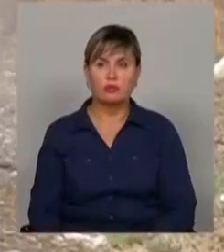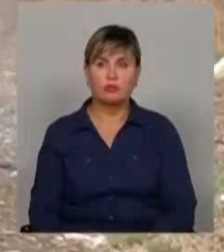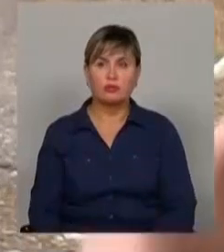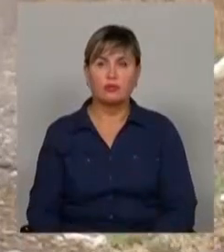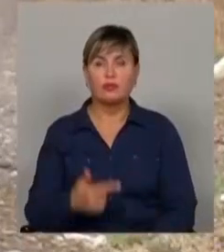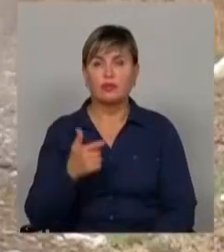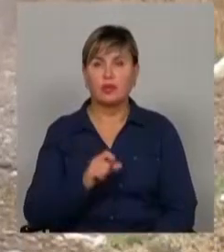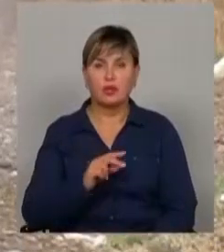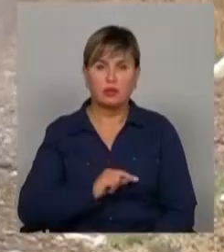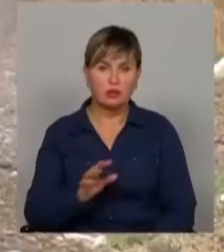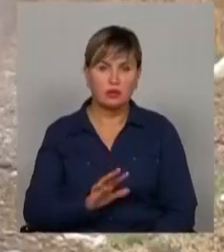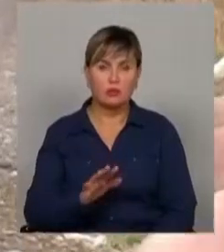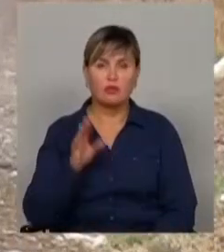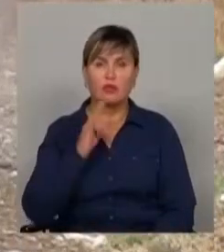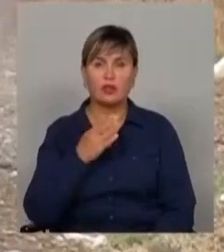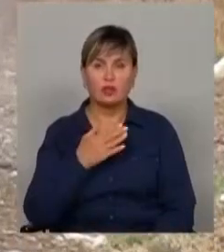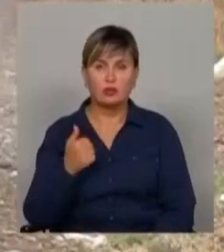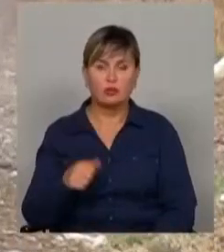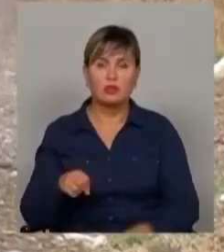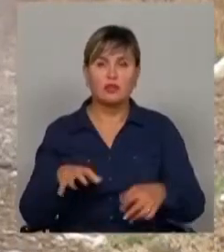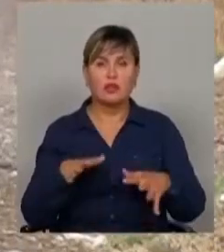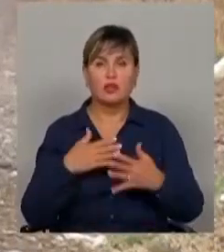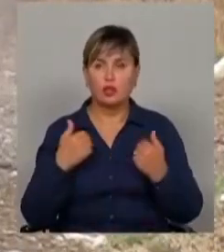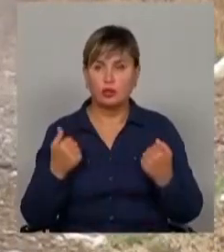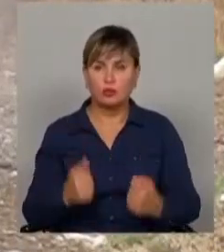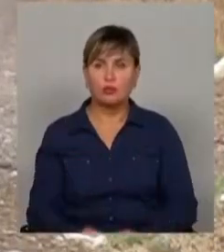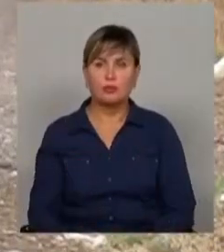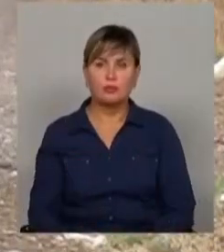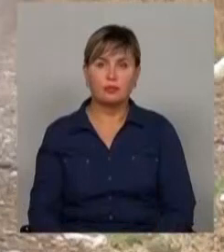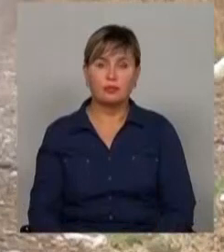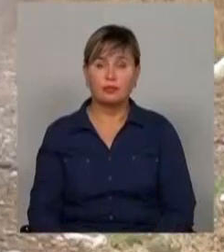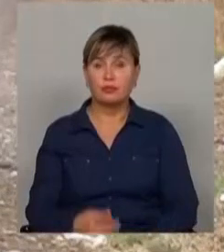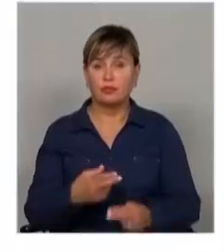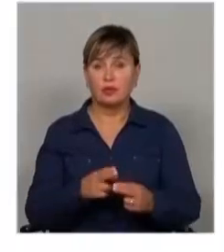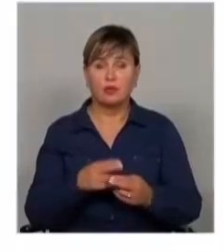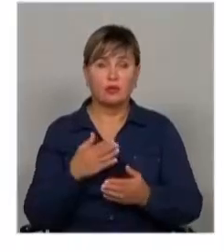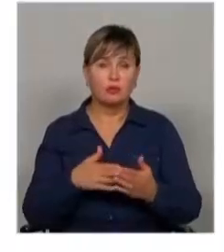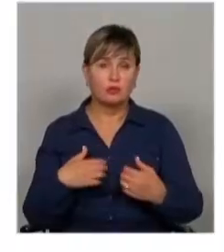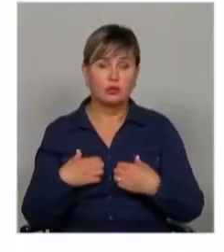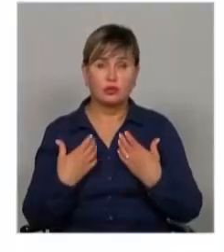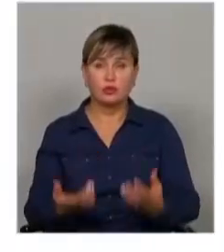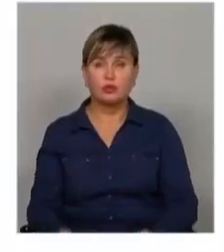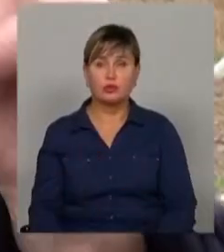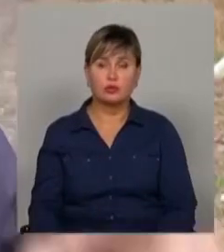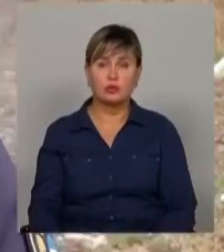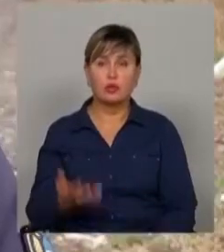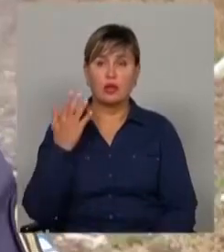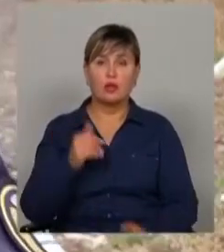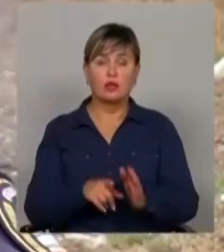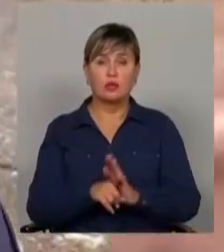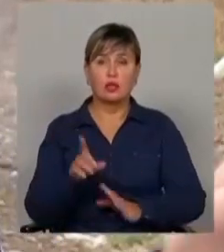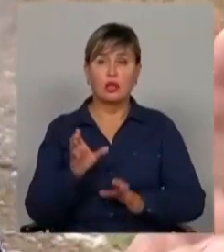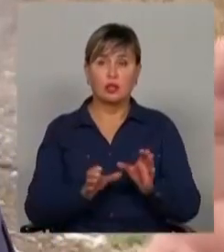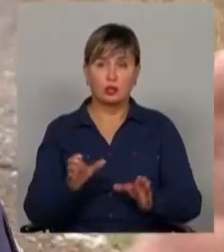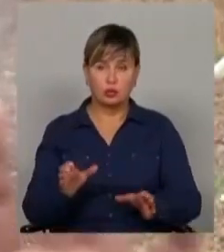не работает, воды нету, света нету. Ну, это вообще какой-то кошмар. Когда вот начался